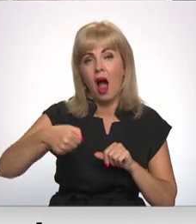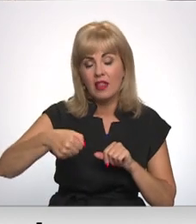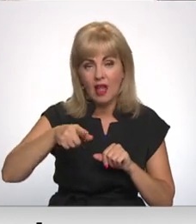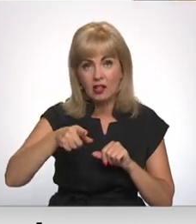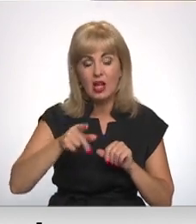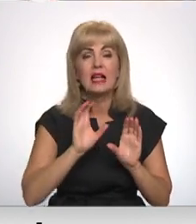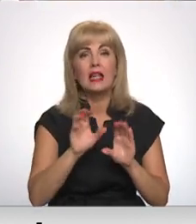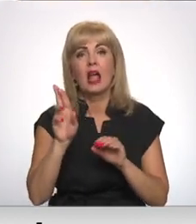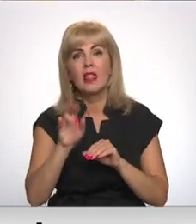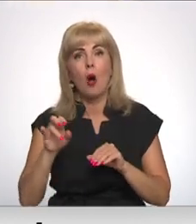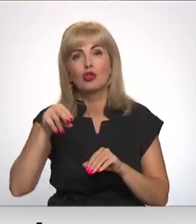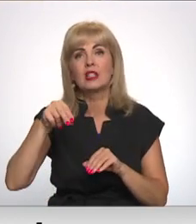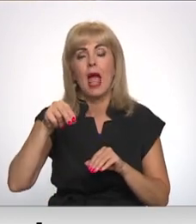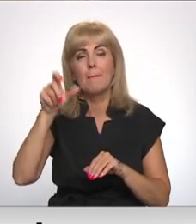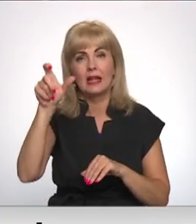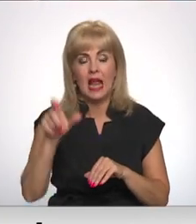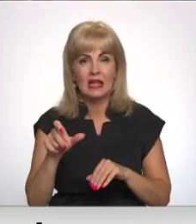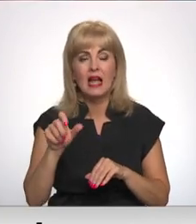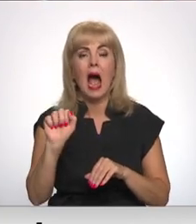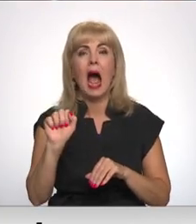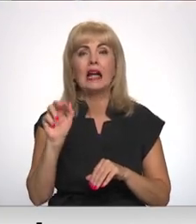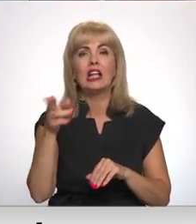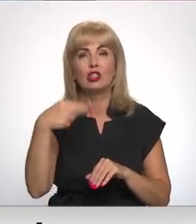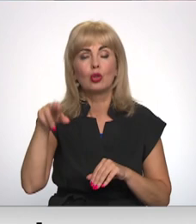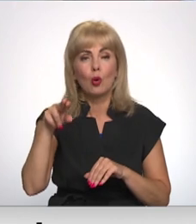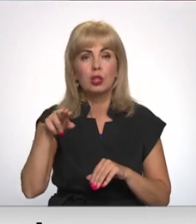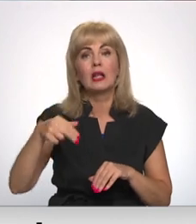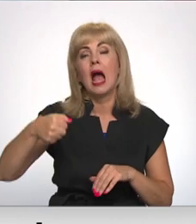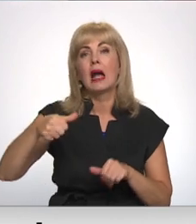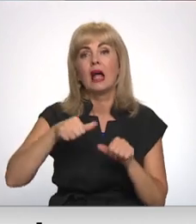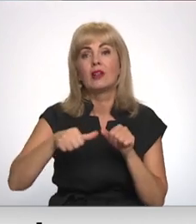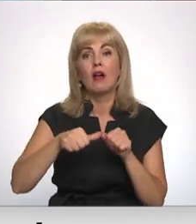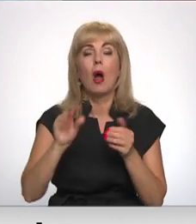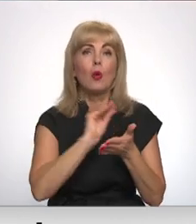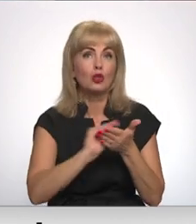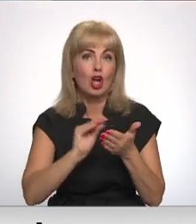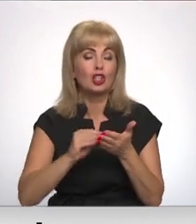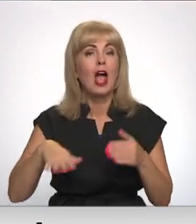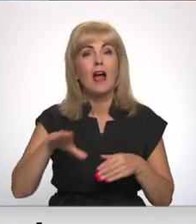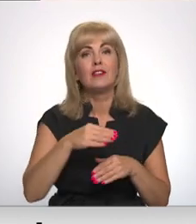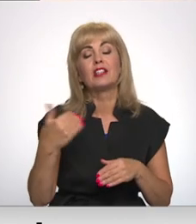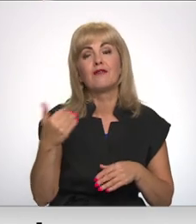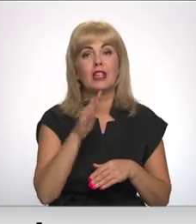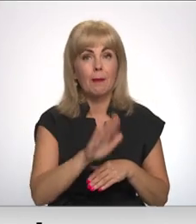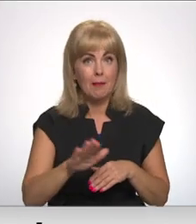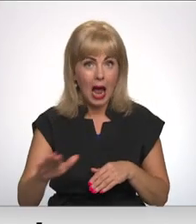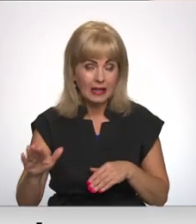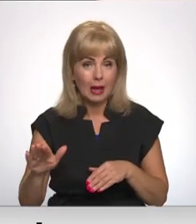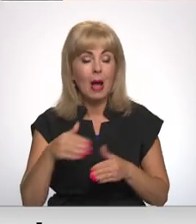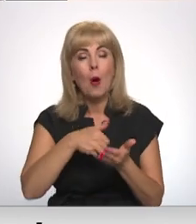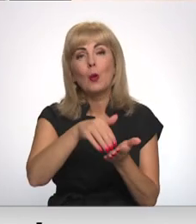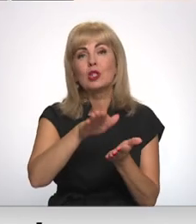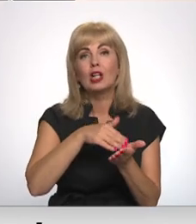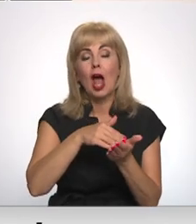sagādājas Naukšēnu pagasta zemnieks Ainis Dukurs. Uz vienas no kannām savus vārdus uzrakstījuši arī visi viņa bērni, uz tām uzkrāsojuši